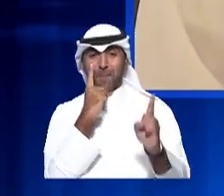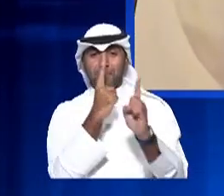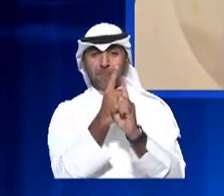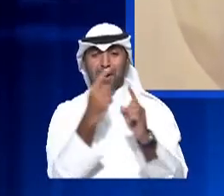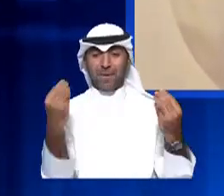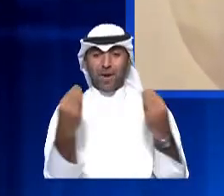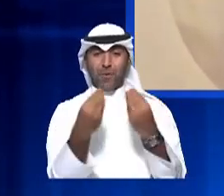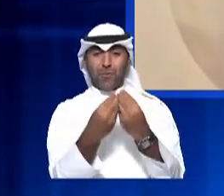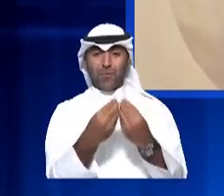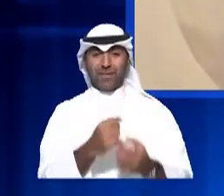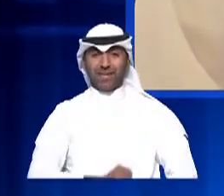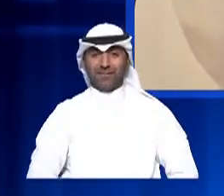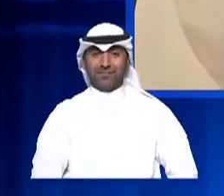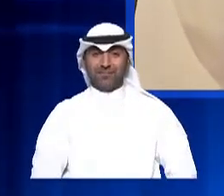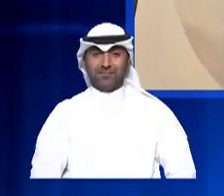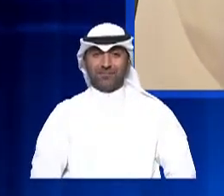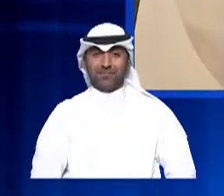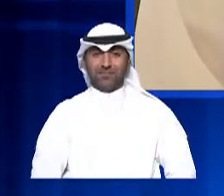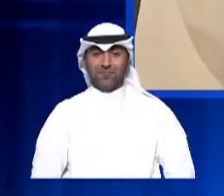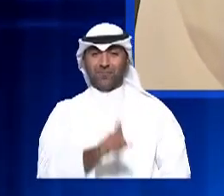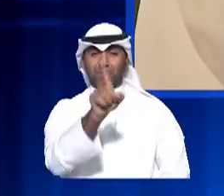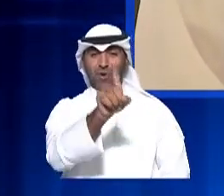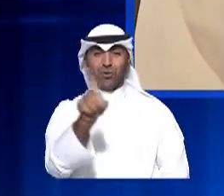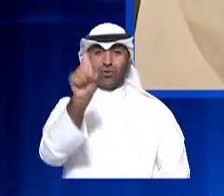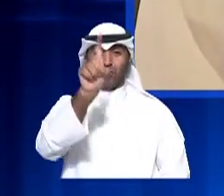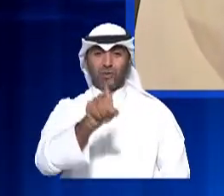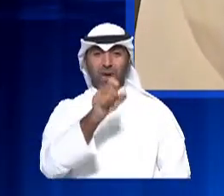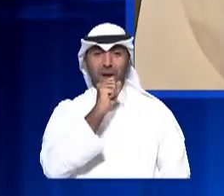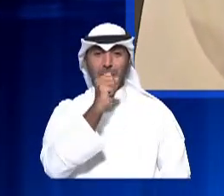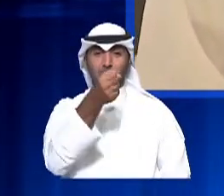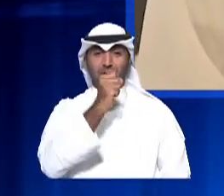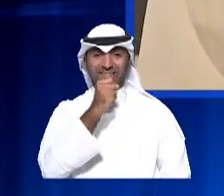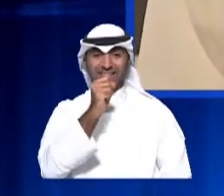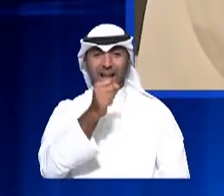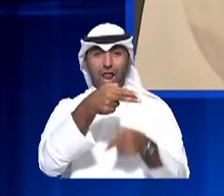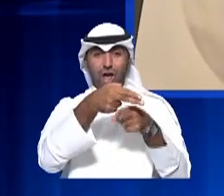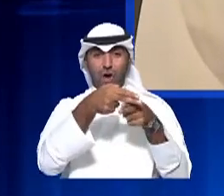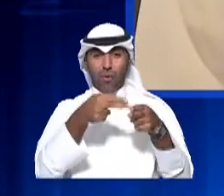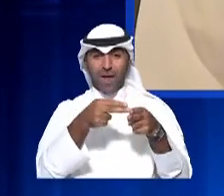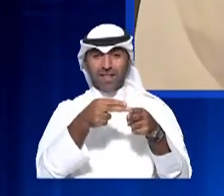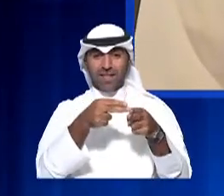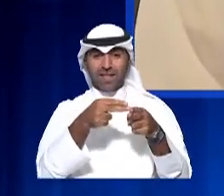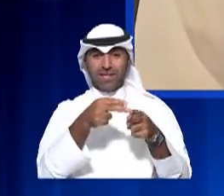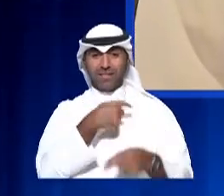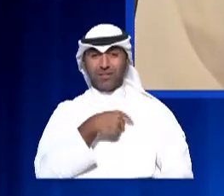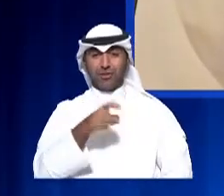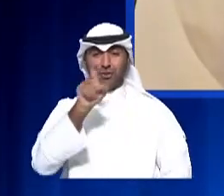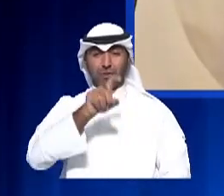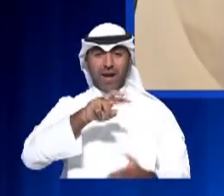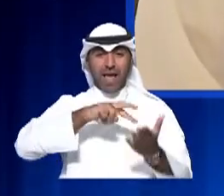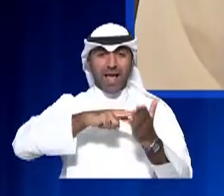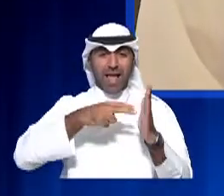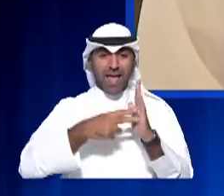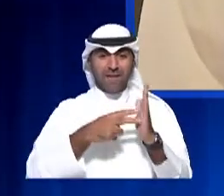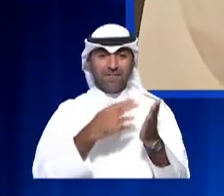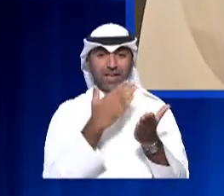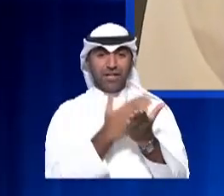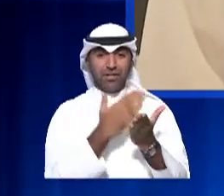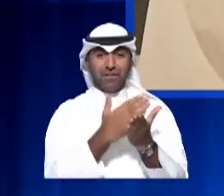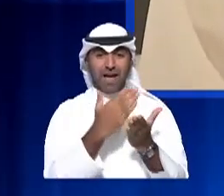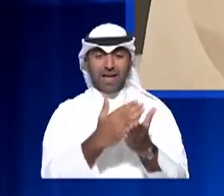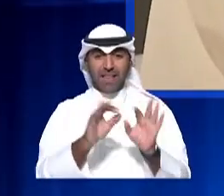فايز البطي. فايز، ماذا لديك في هذا الجانب وخاصة فيما يتعلق بالصيد